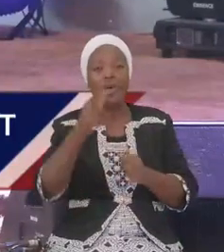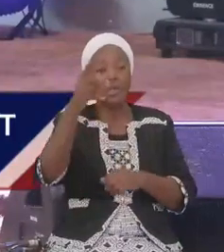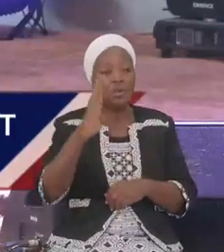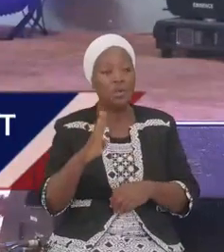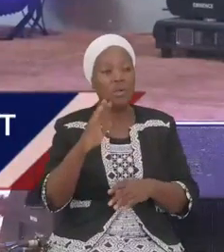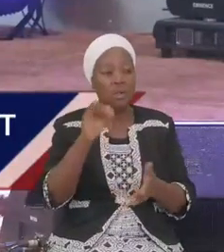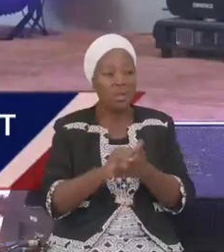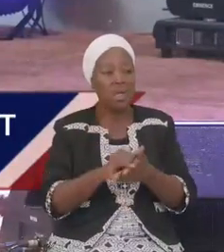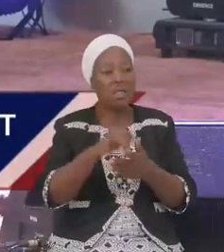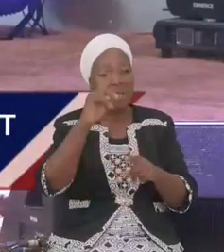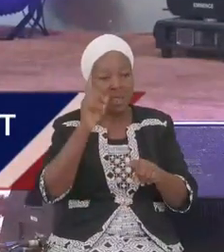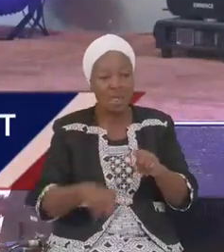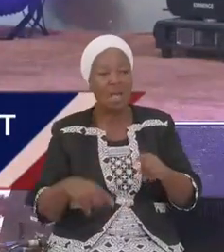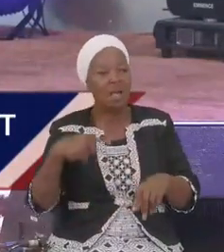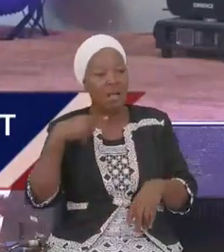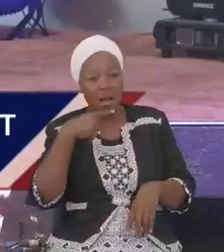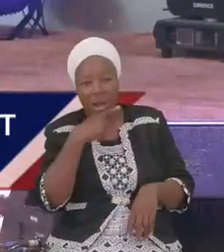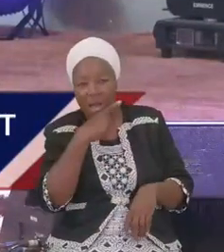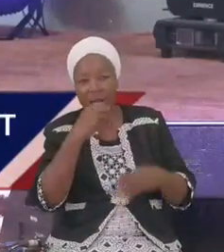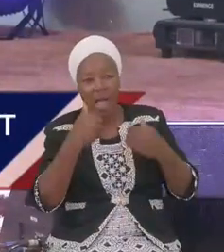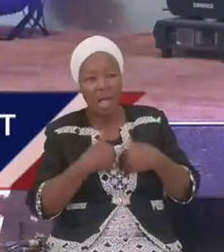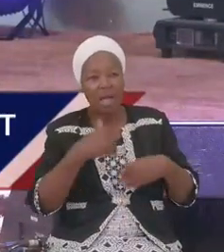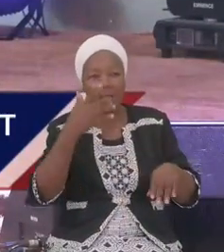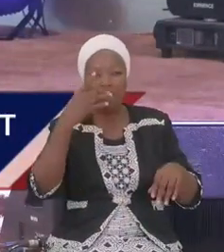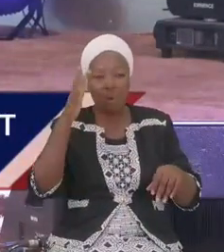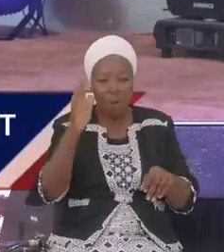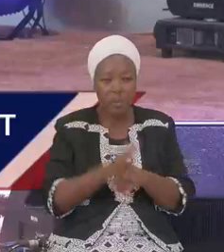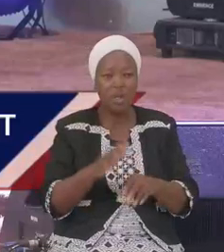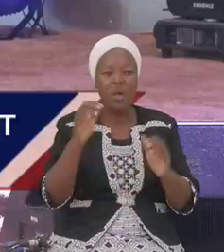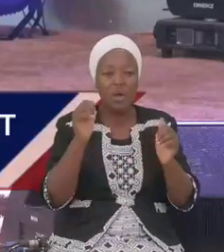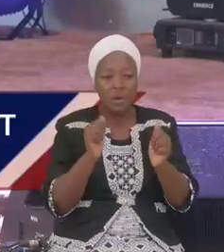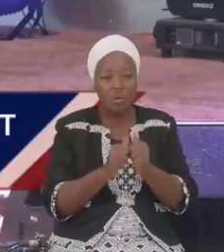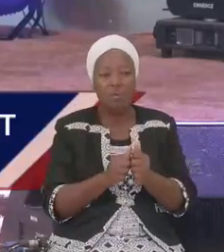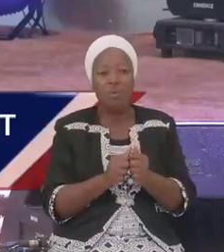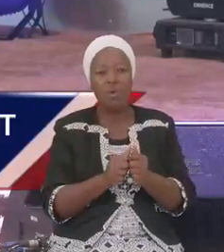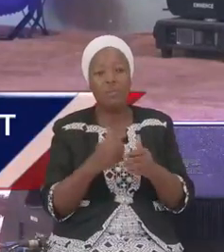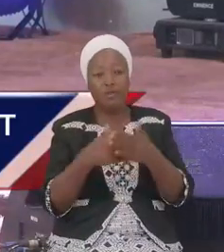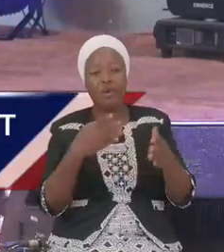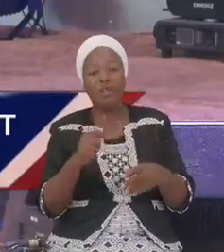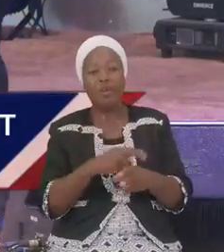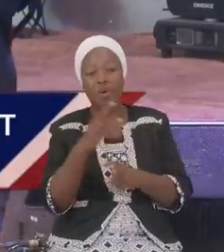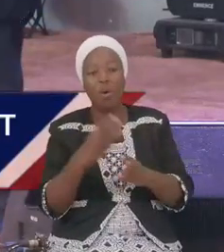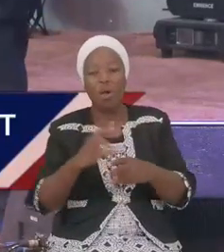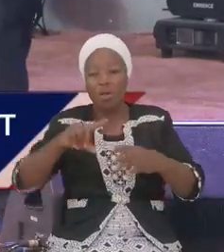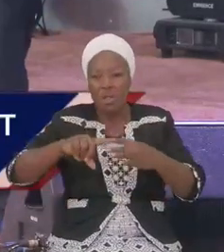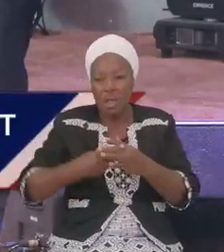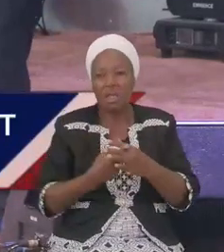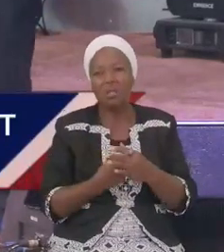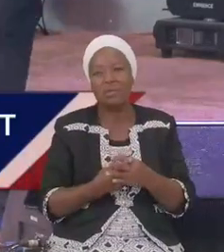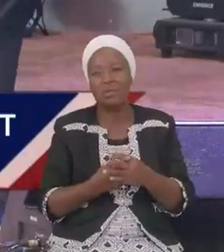éternelle, promise dès les plus anciens, tant par le Dieu qui ne ment point.